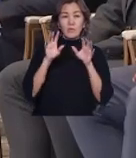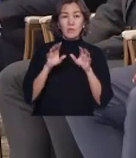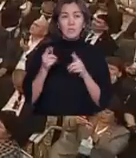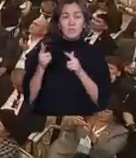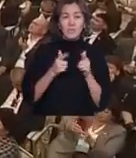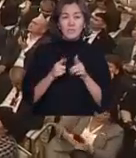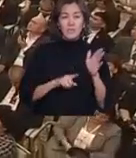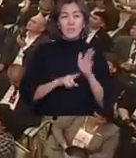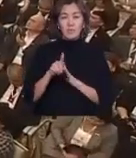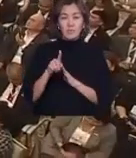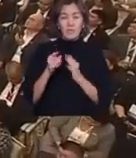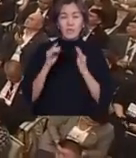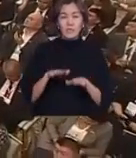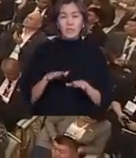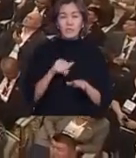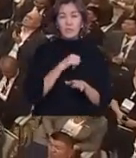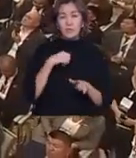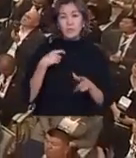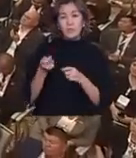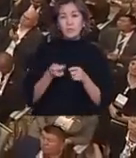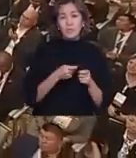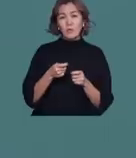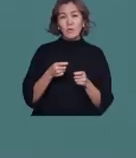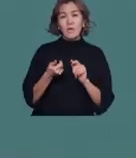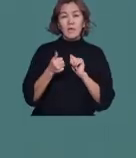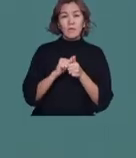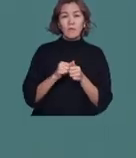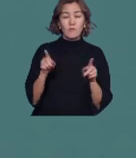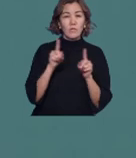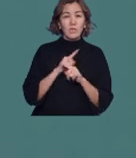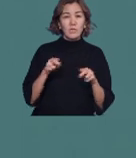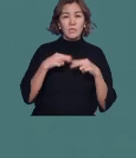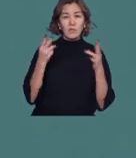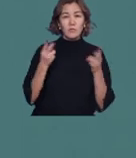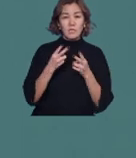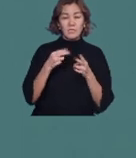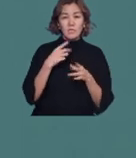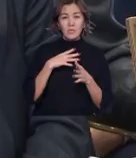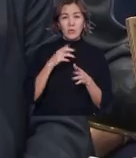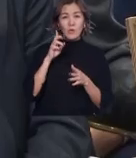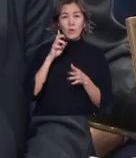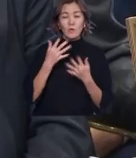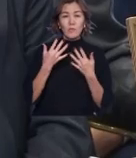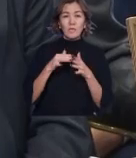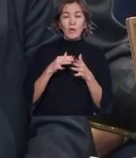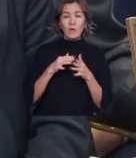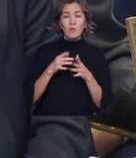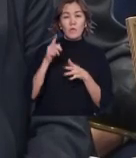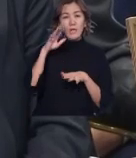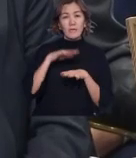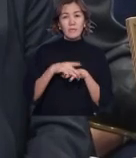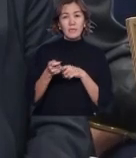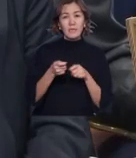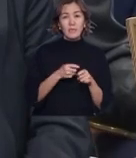әзірленіп жатыр. Онда жергілікті өзін өзі басқаруға қатысты реформаның ерекшеліктері ескерілуге тиіс деді ол. Үкіметке